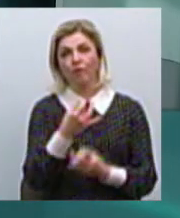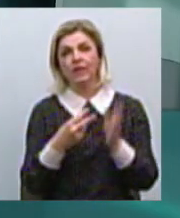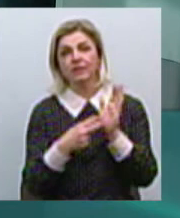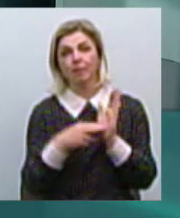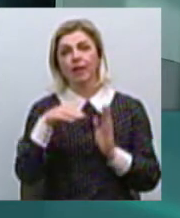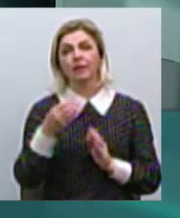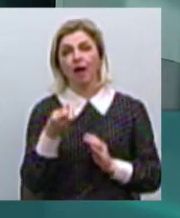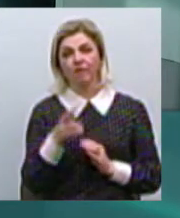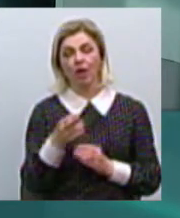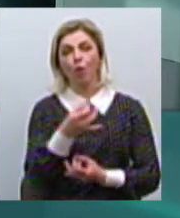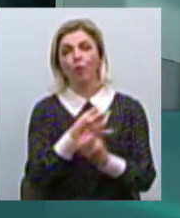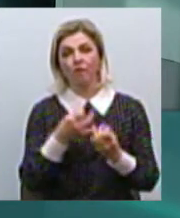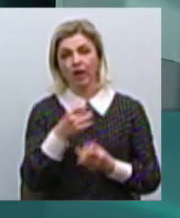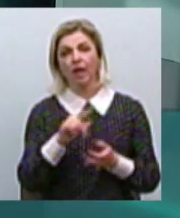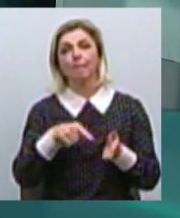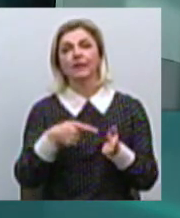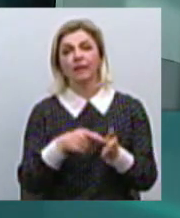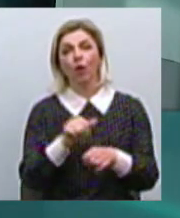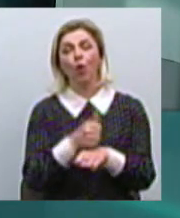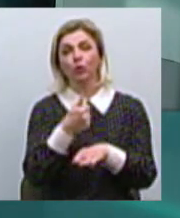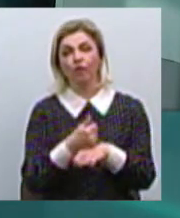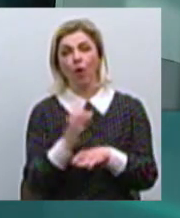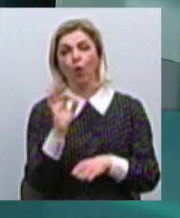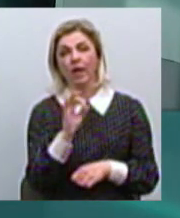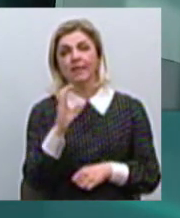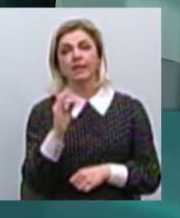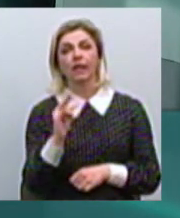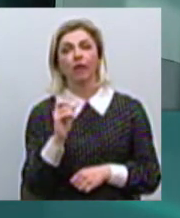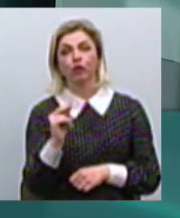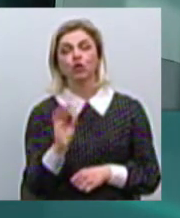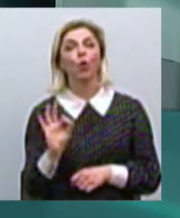голова Олександр Сенкевич. Що саме обговорювалось на зустрічі?